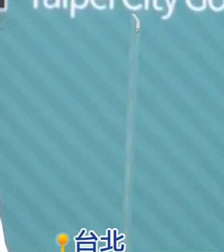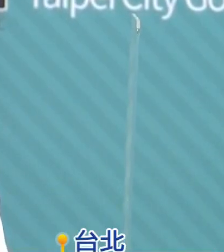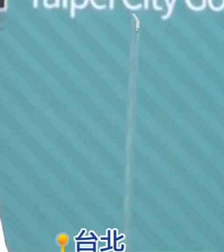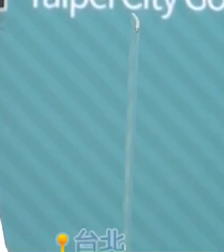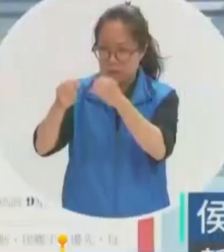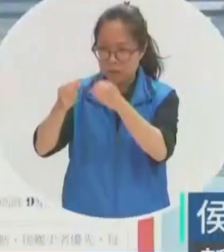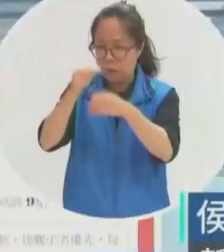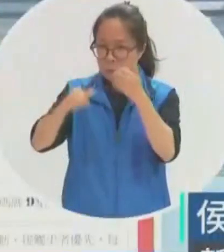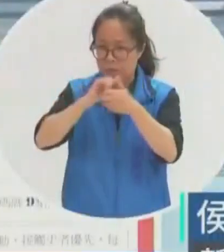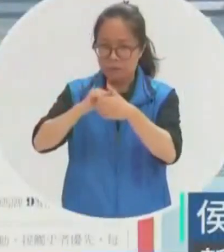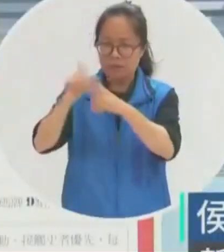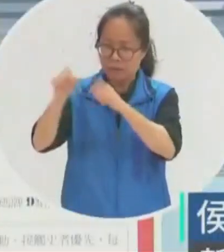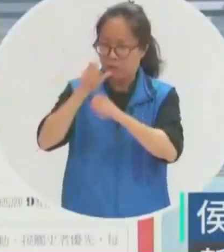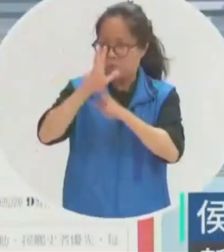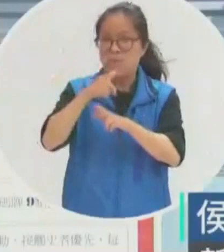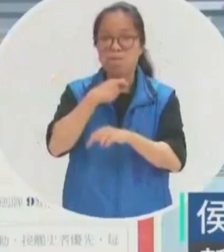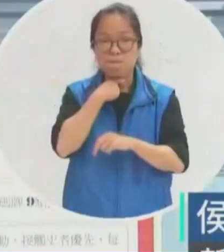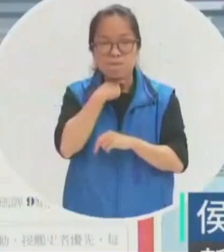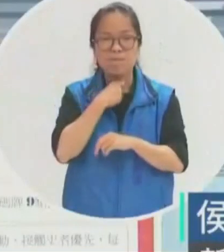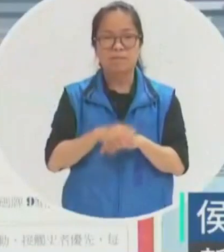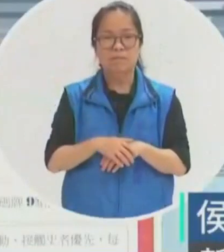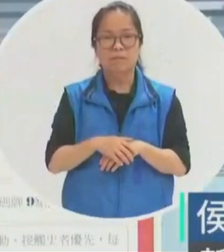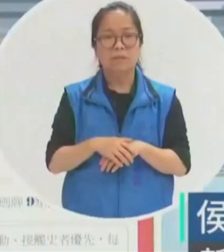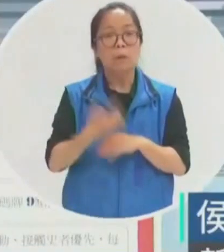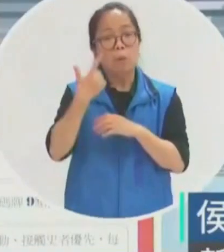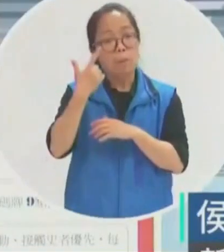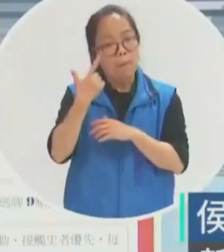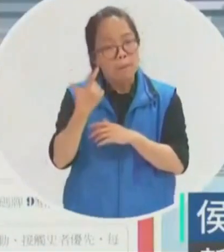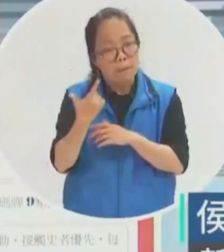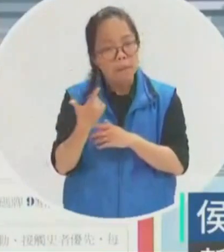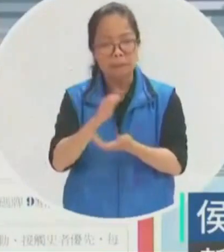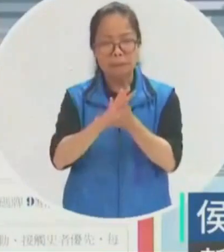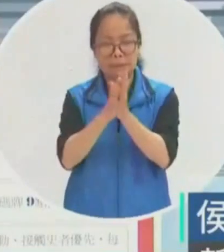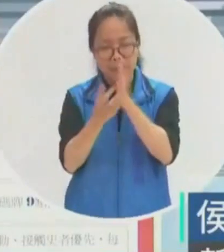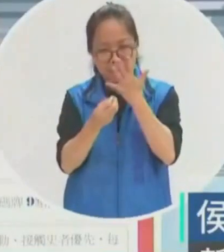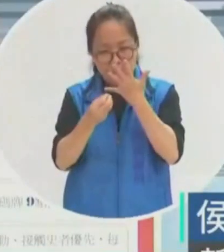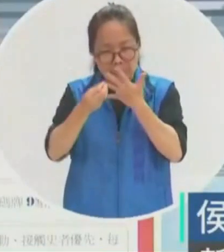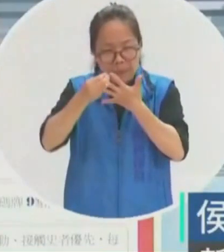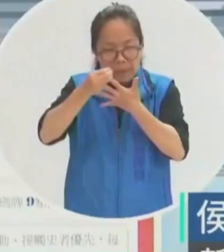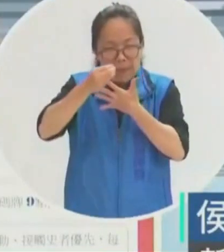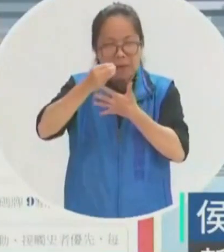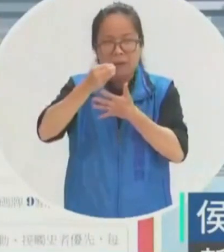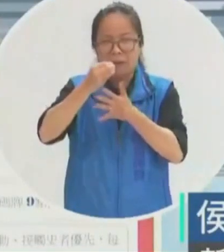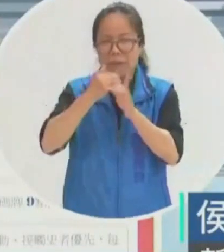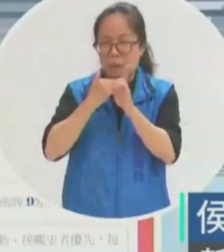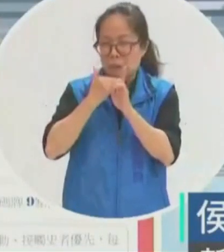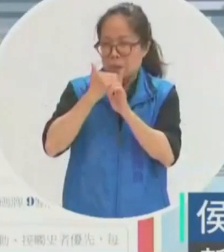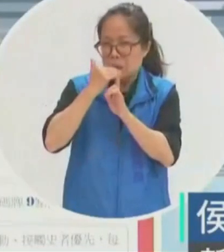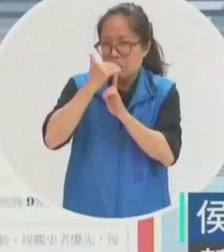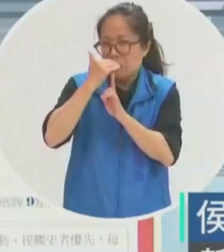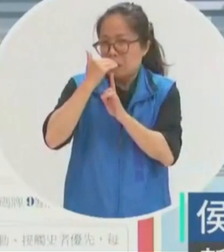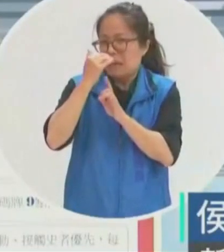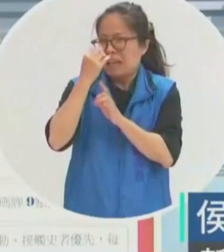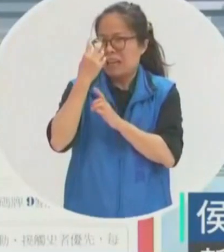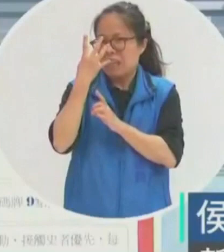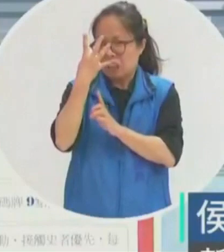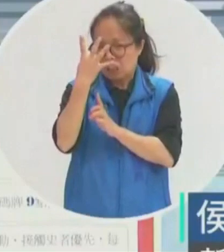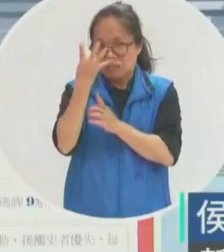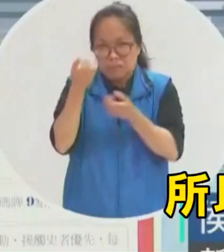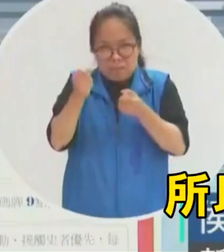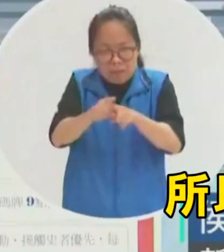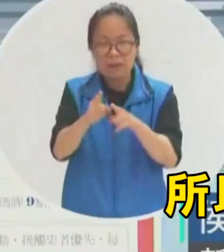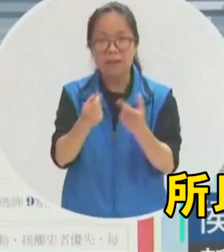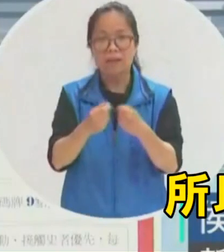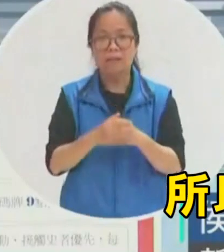链。 我们慢慢的已经走到快接近第四级的防疫